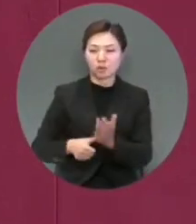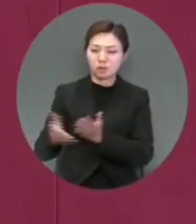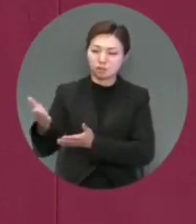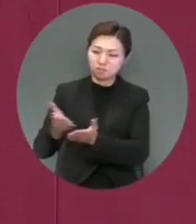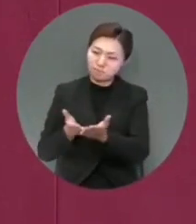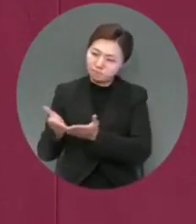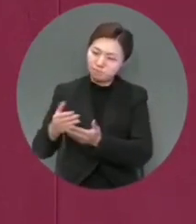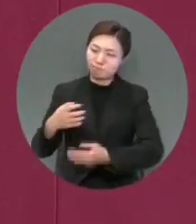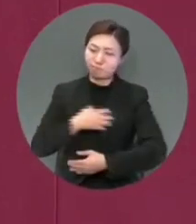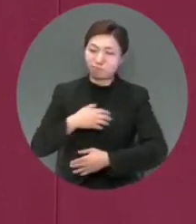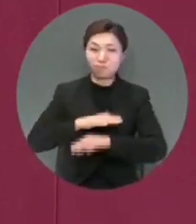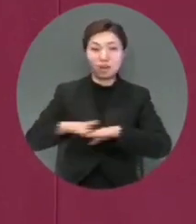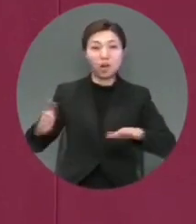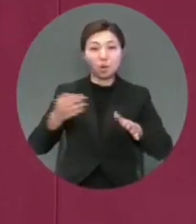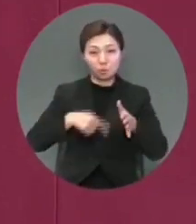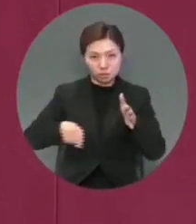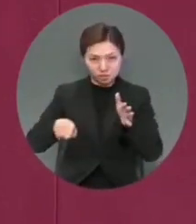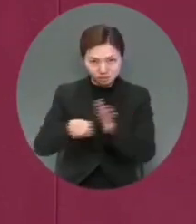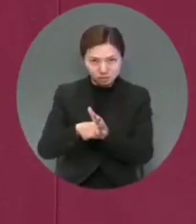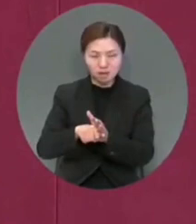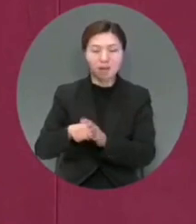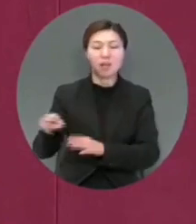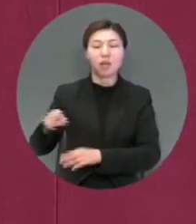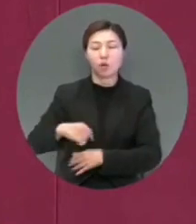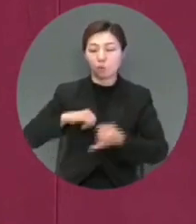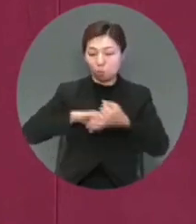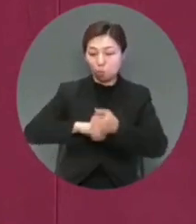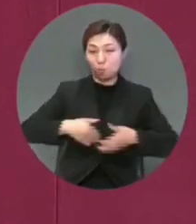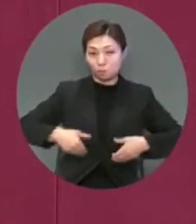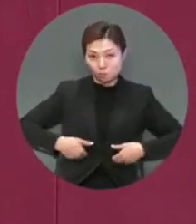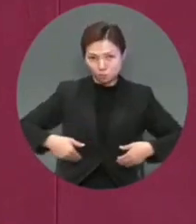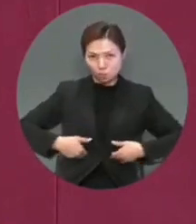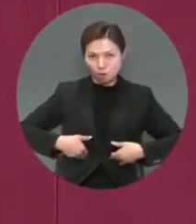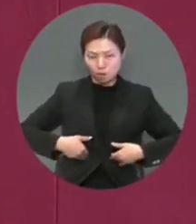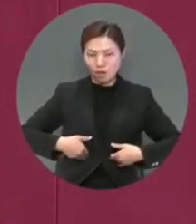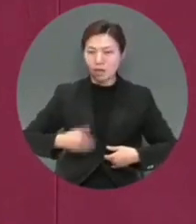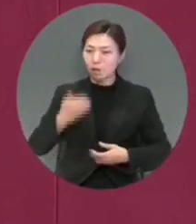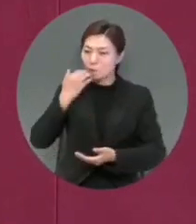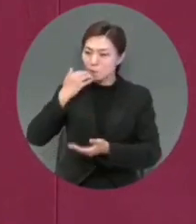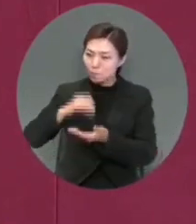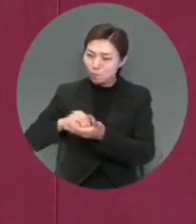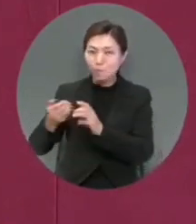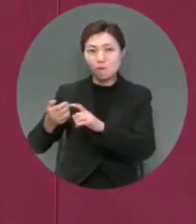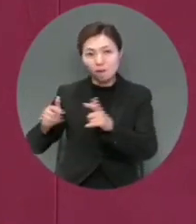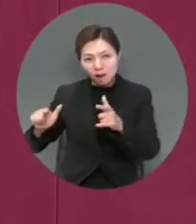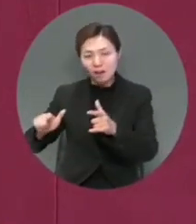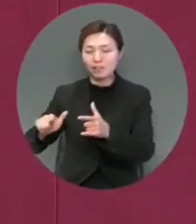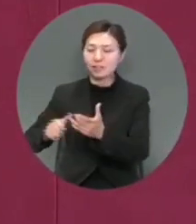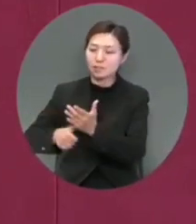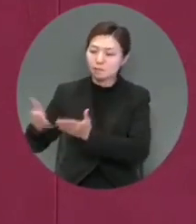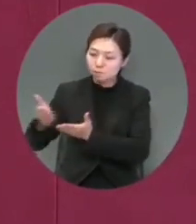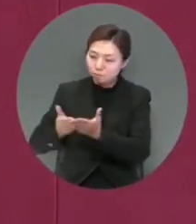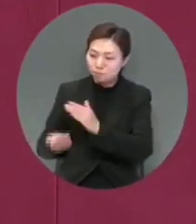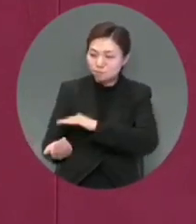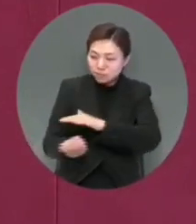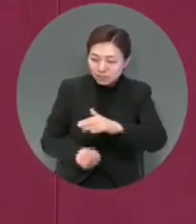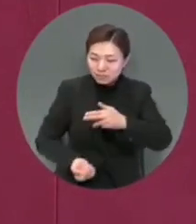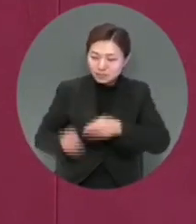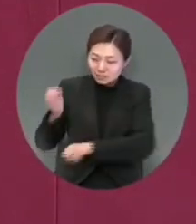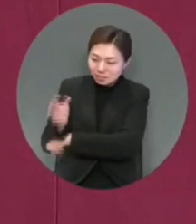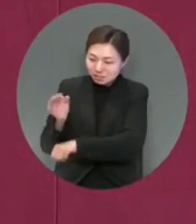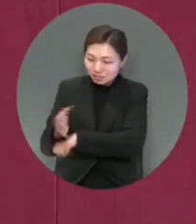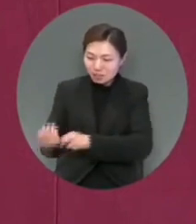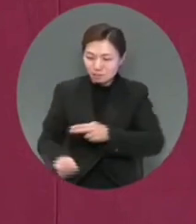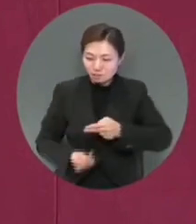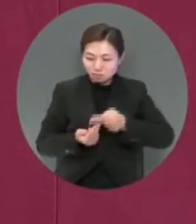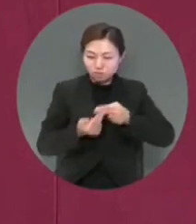광물의 공공비축도 늘리겠습니다. 출산 양육에 대한 부담을 줄이기 위해 부모